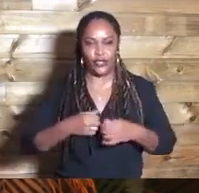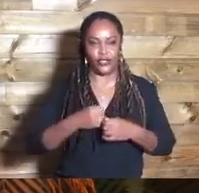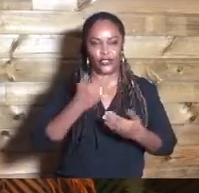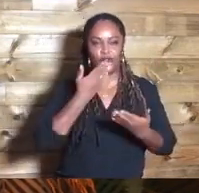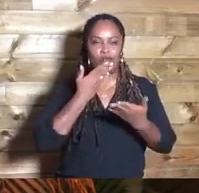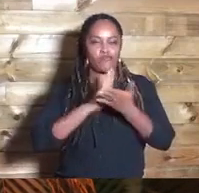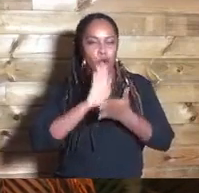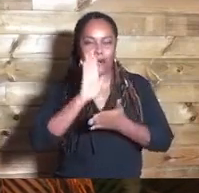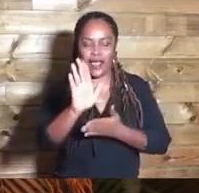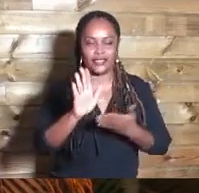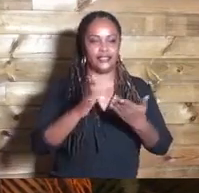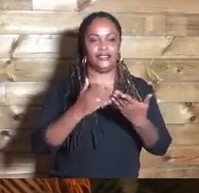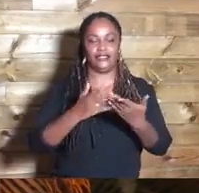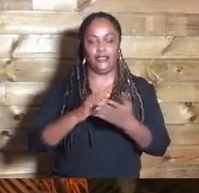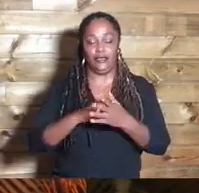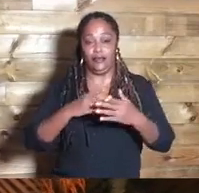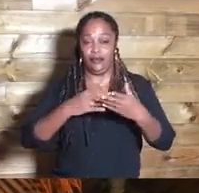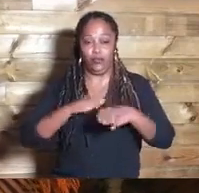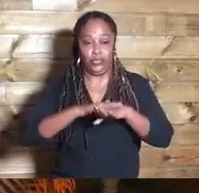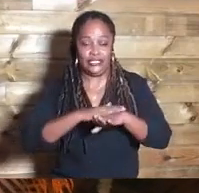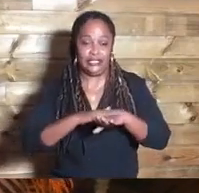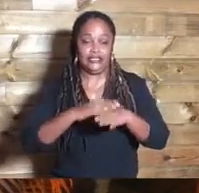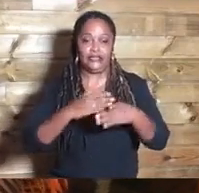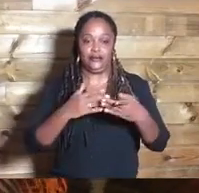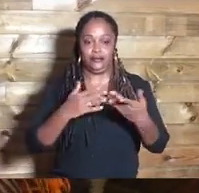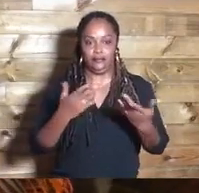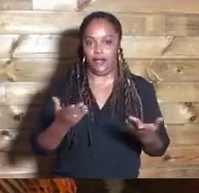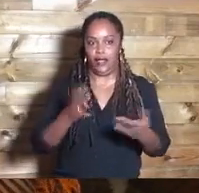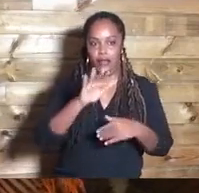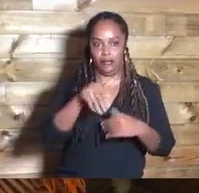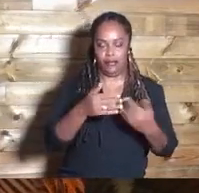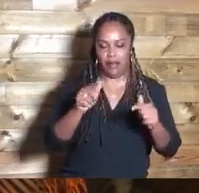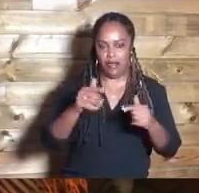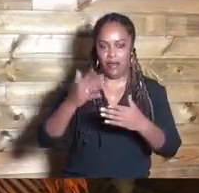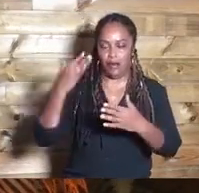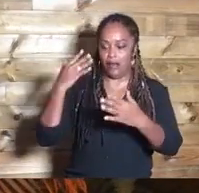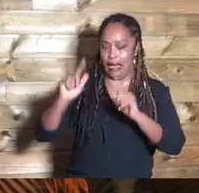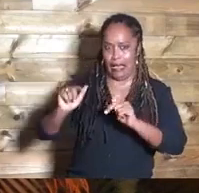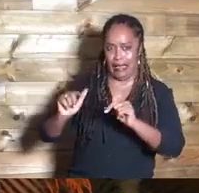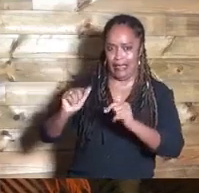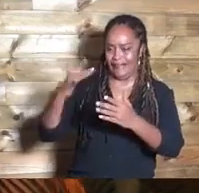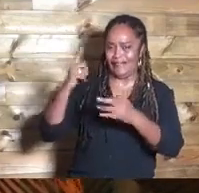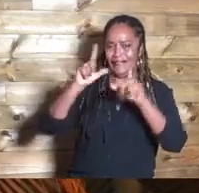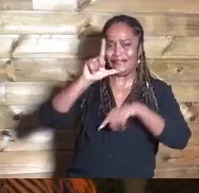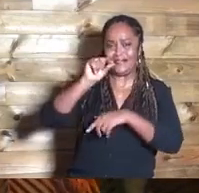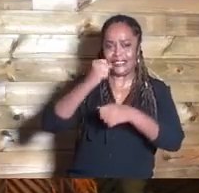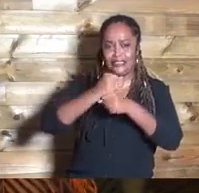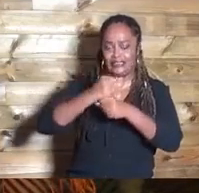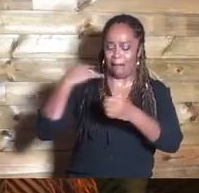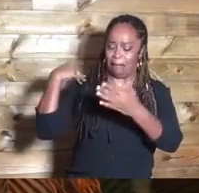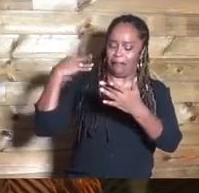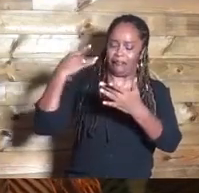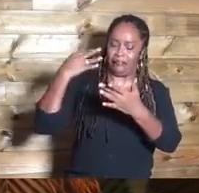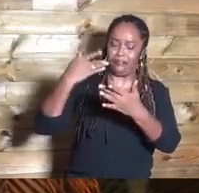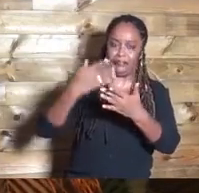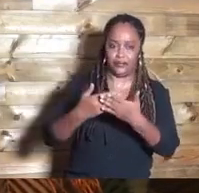promesses de campagne, alors qu'ils sont aux affaires depuis plus de 20 ans. Et gardez